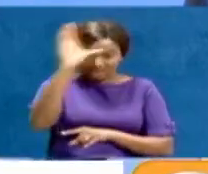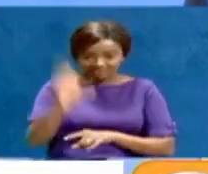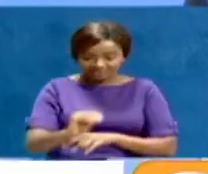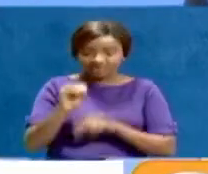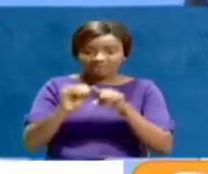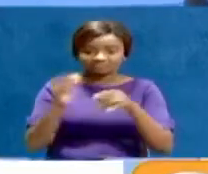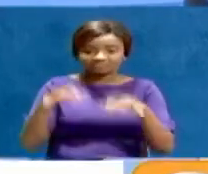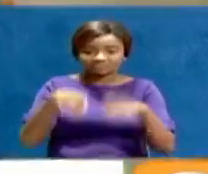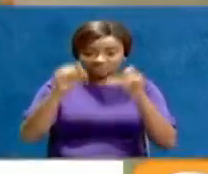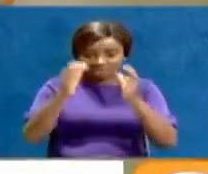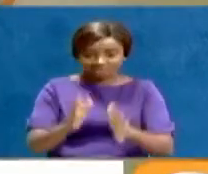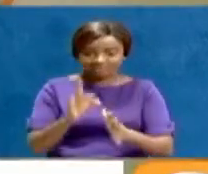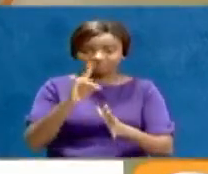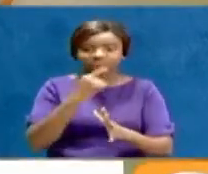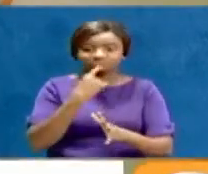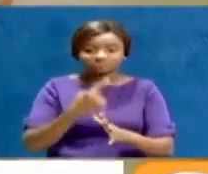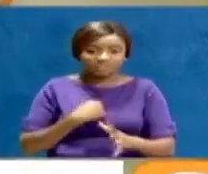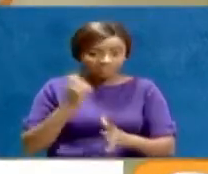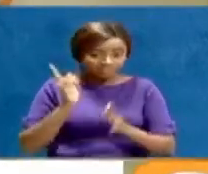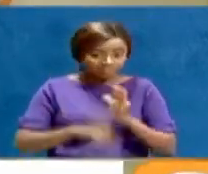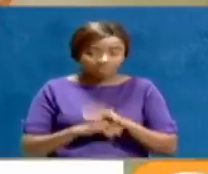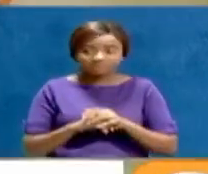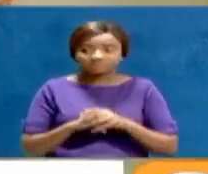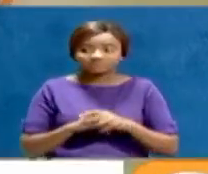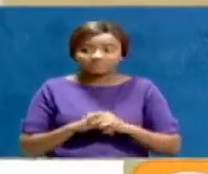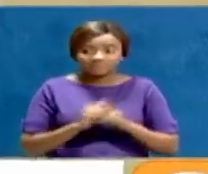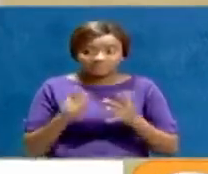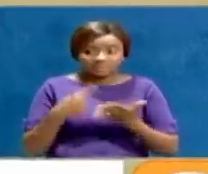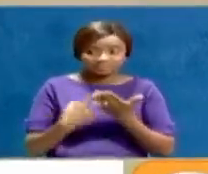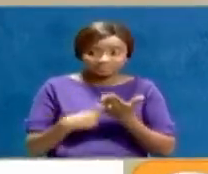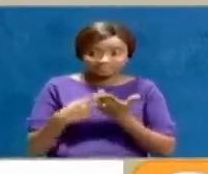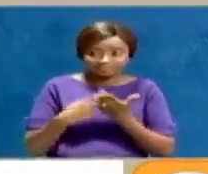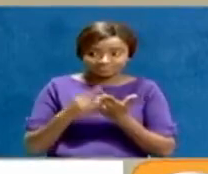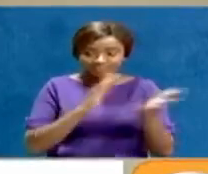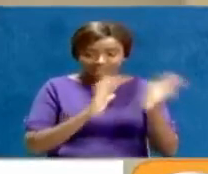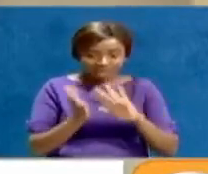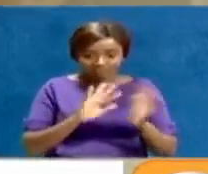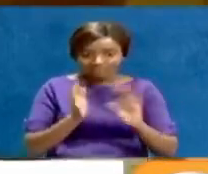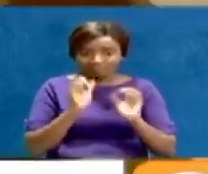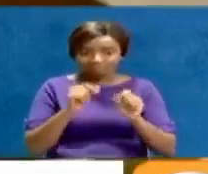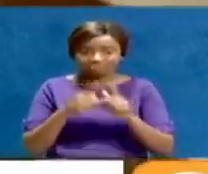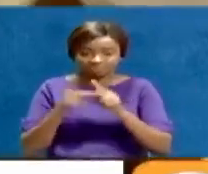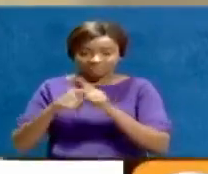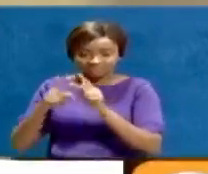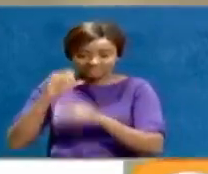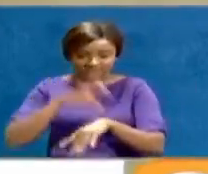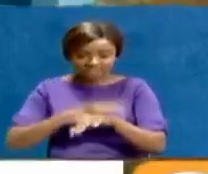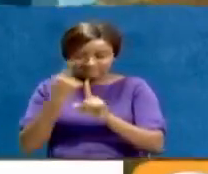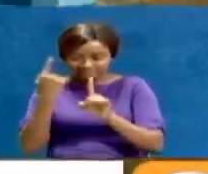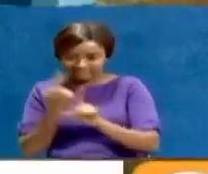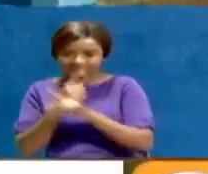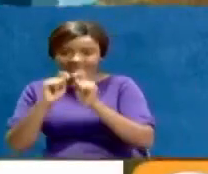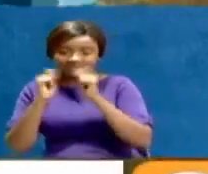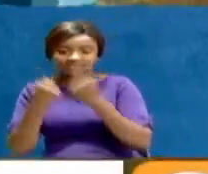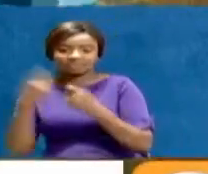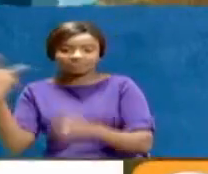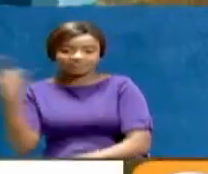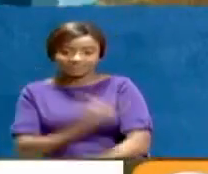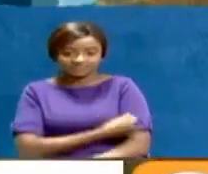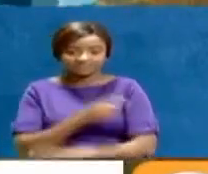Daktari Ahmed Ogwell, amesema kwamba tayari mazungumzo ya kupata chanjo aina nyingine yameanza,